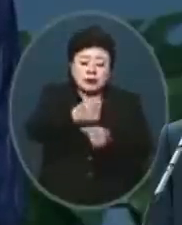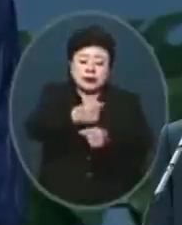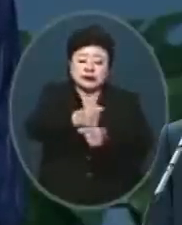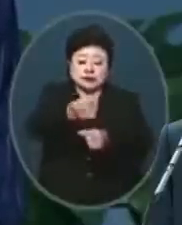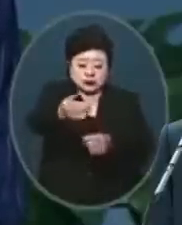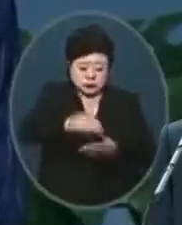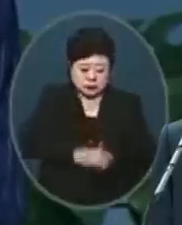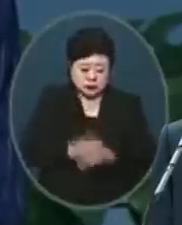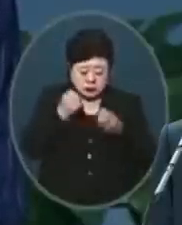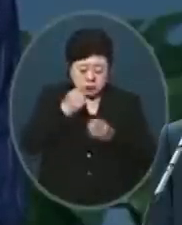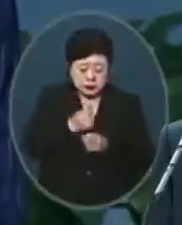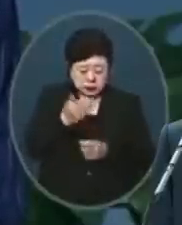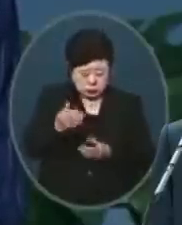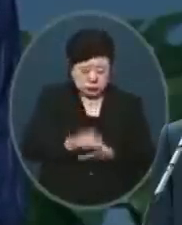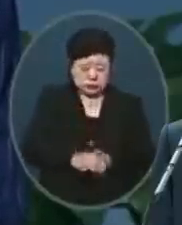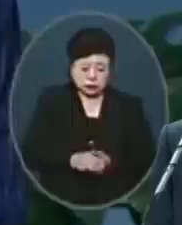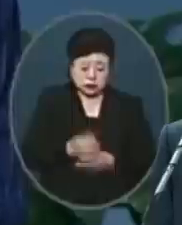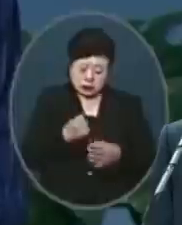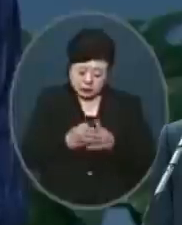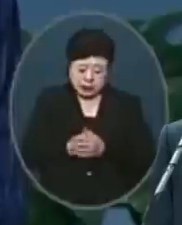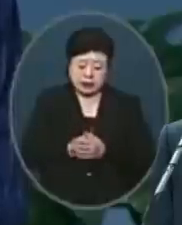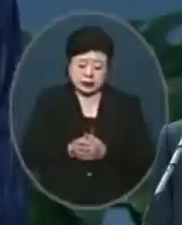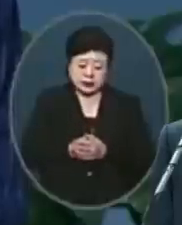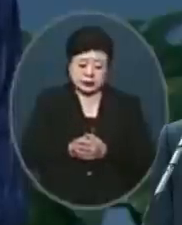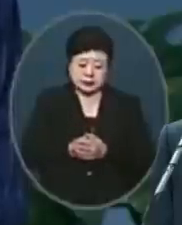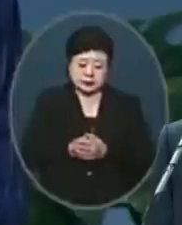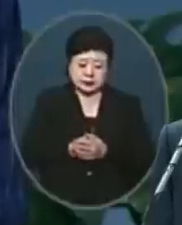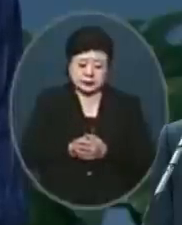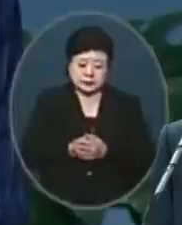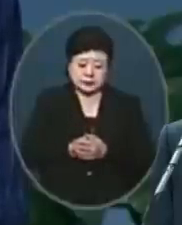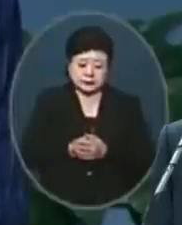것입니다. 그러므로